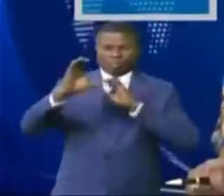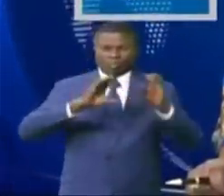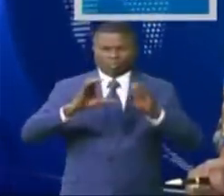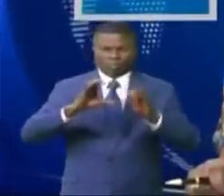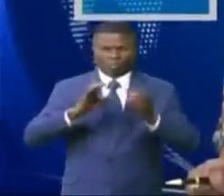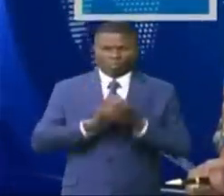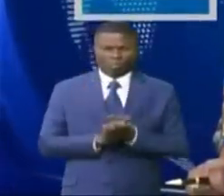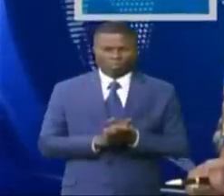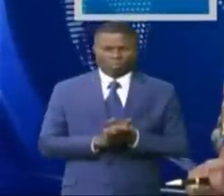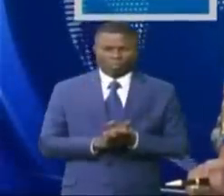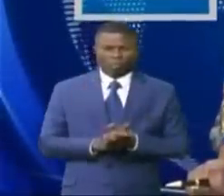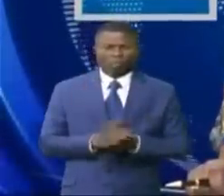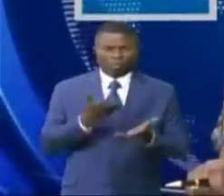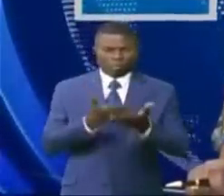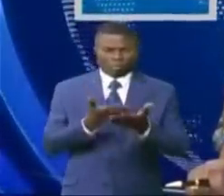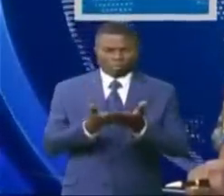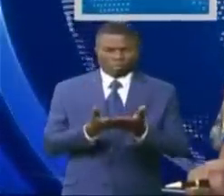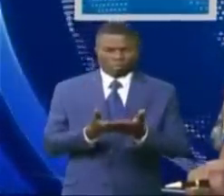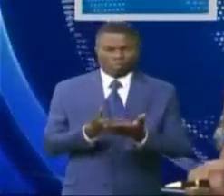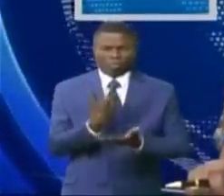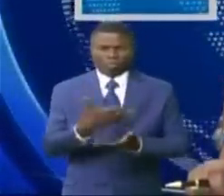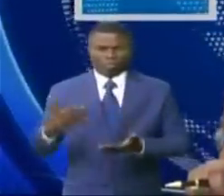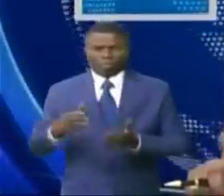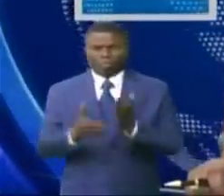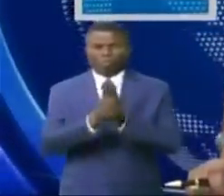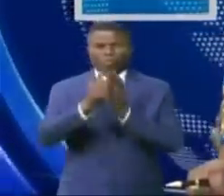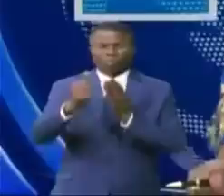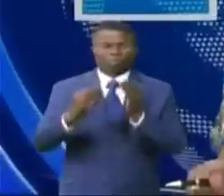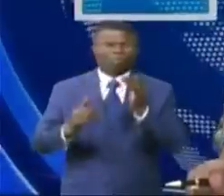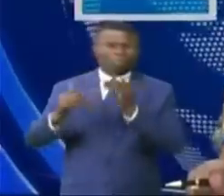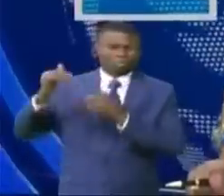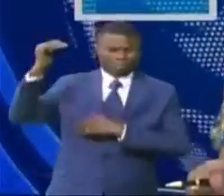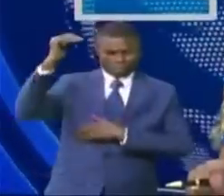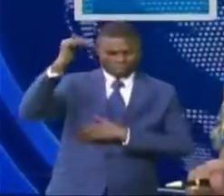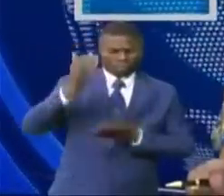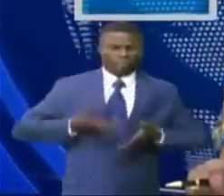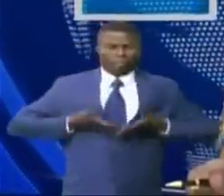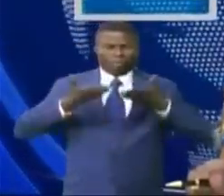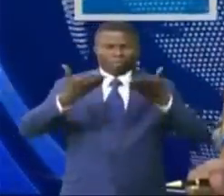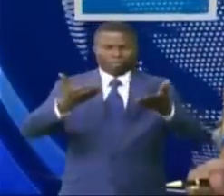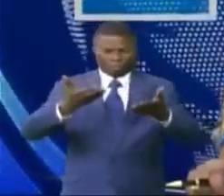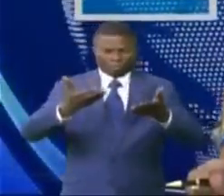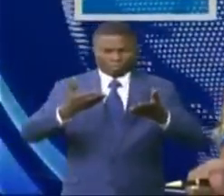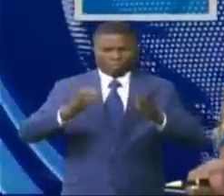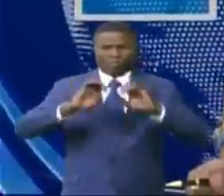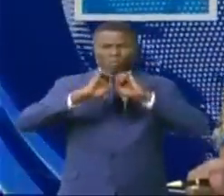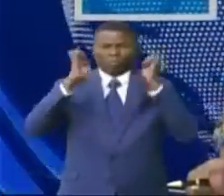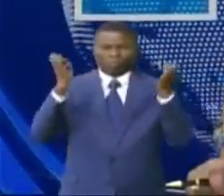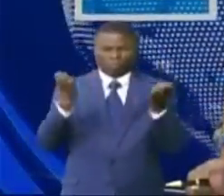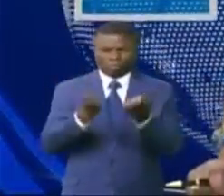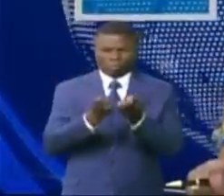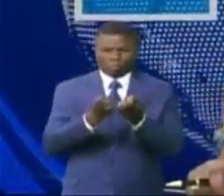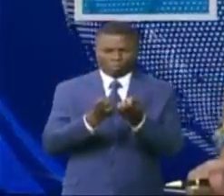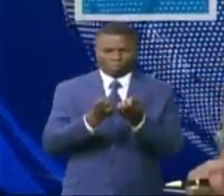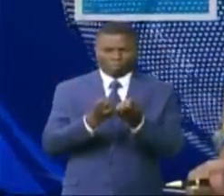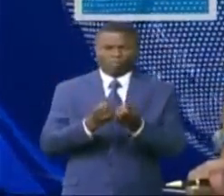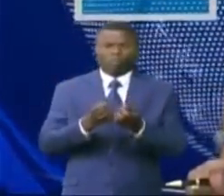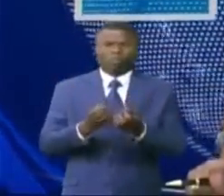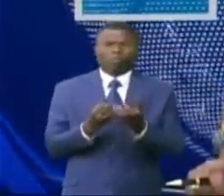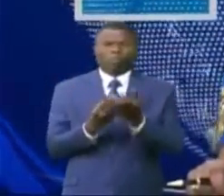cloud computing, ce sont là quelques produits de qualité supérieure proposés par Mitsumi Distribution,